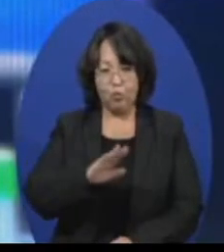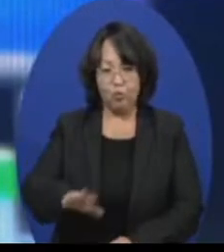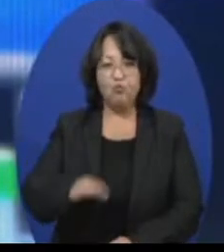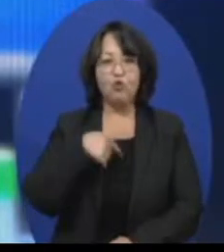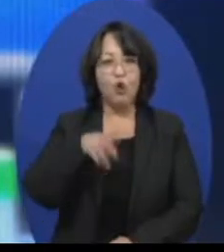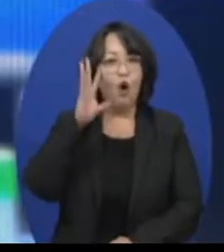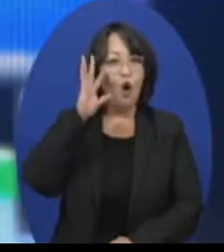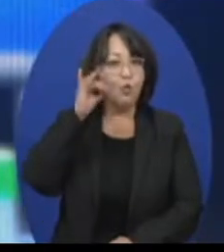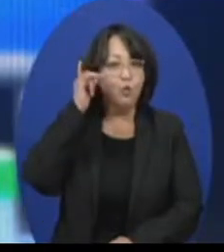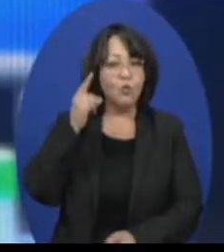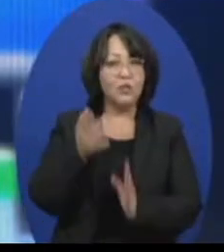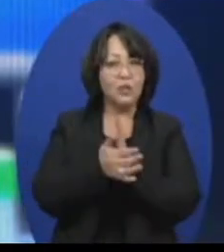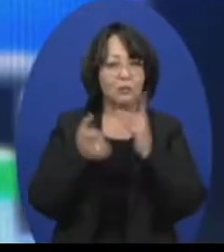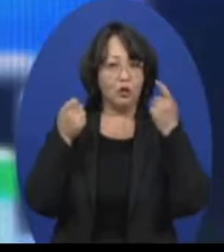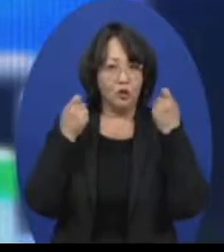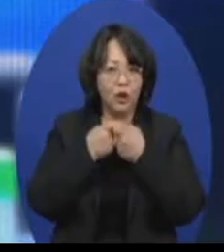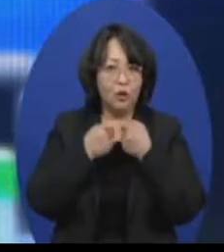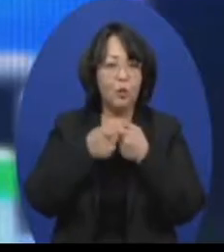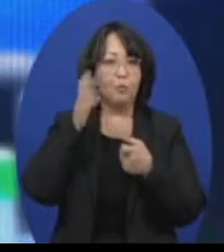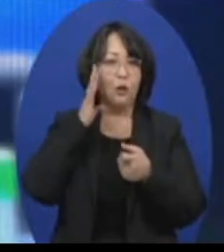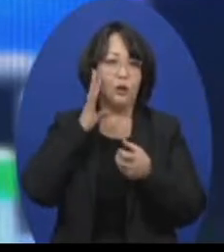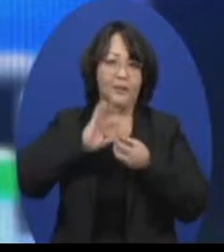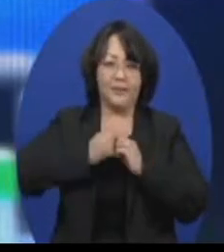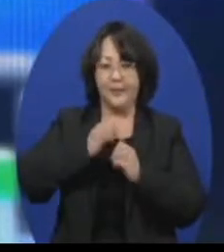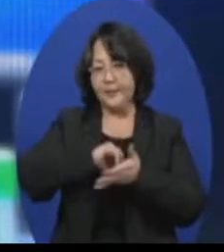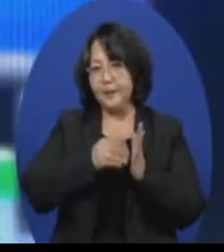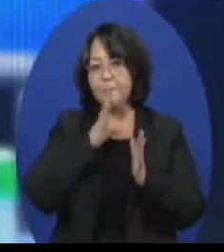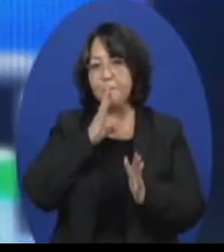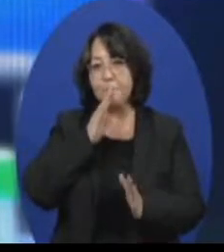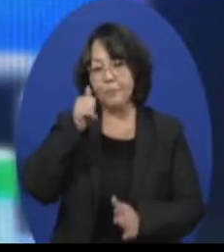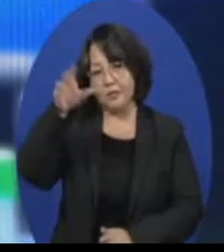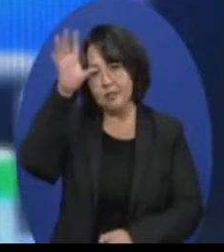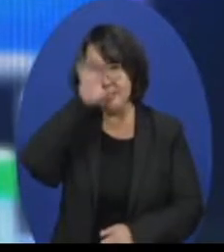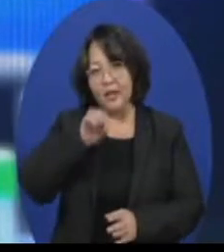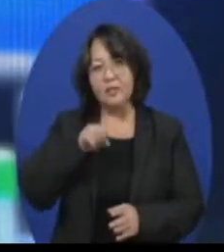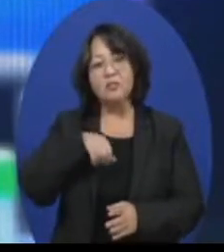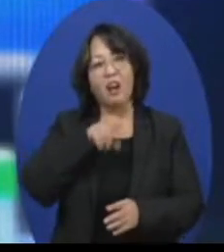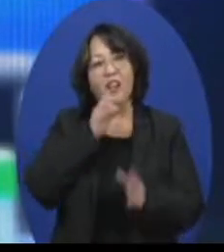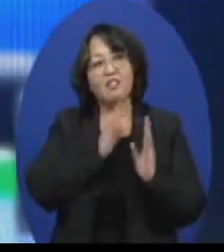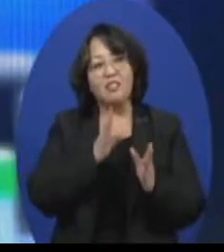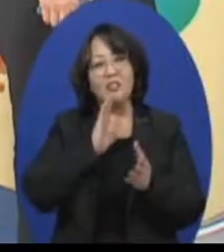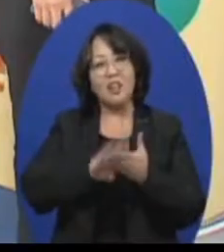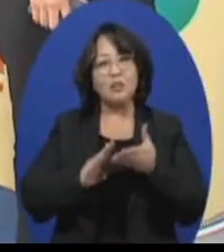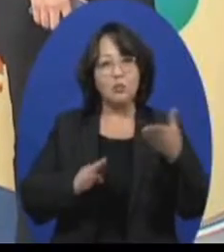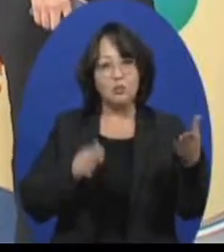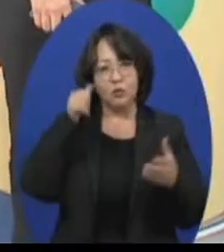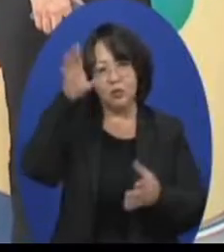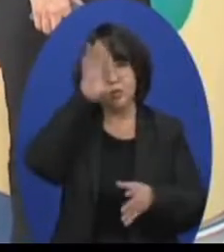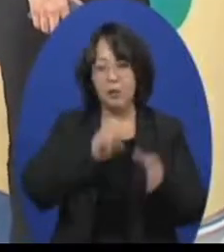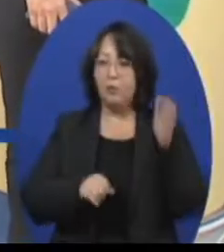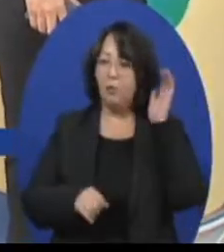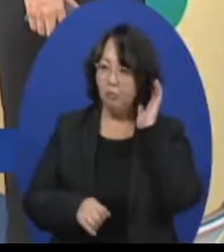сэтгэхүйн онцлогт нь таарсан бодлого хэрэгжүүлэхээр төлөвлөж байгаагаа ерөнхий сайдад танилцуулсан байна.